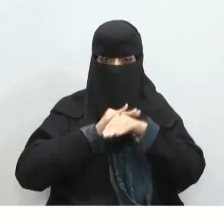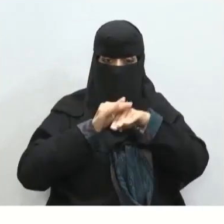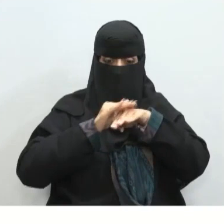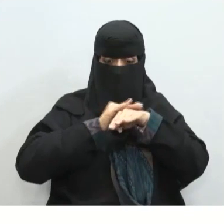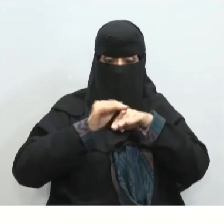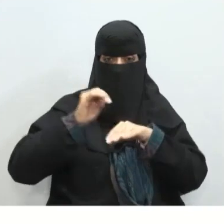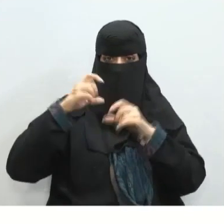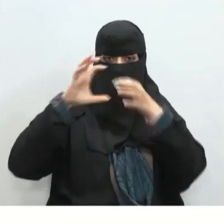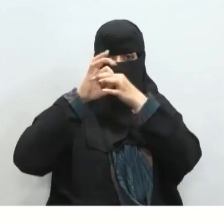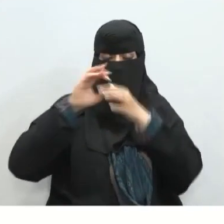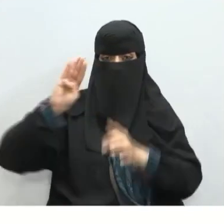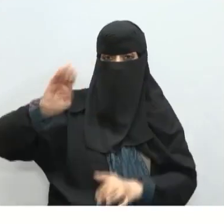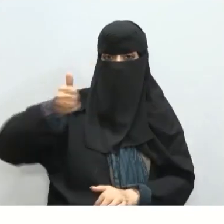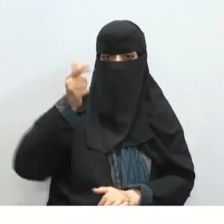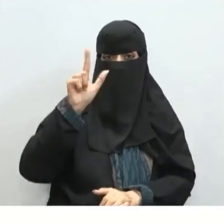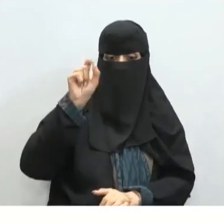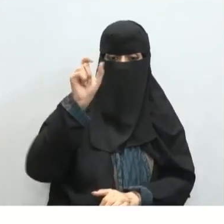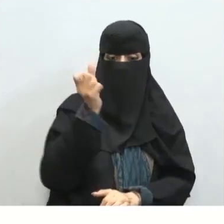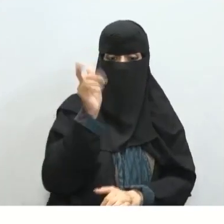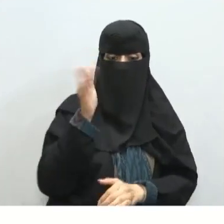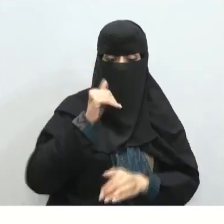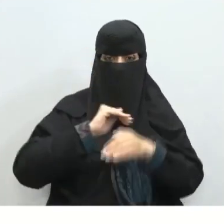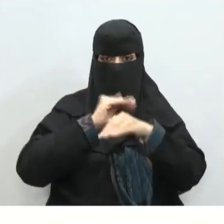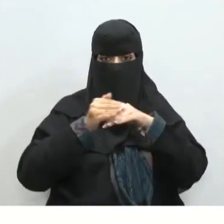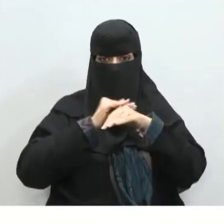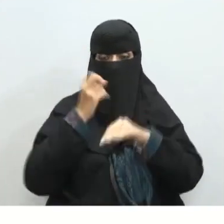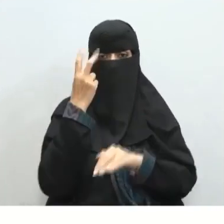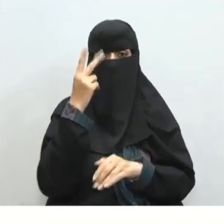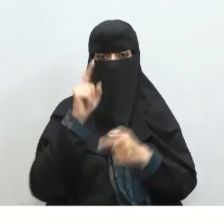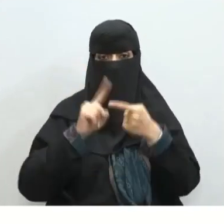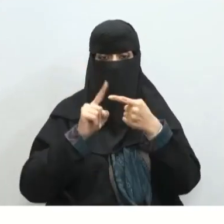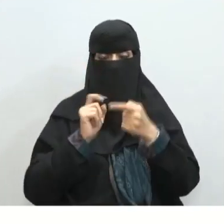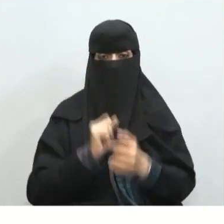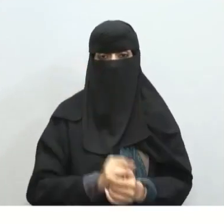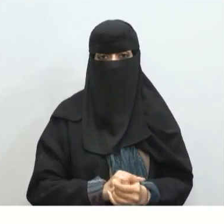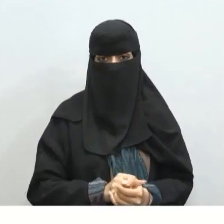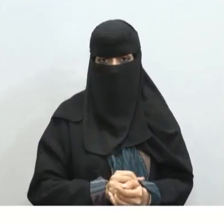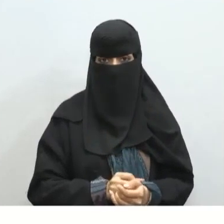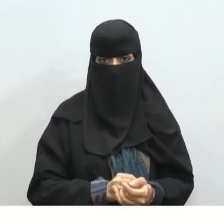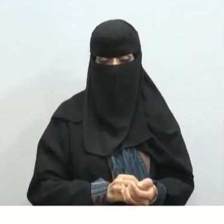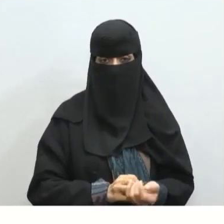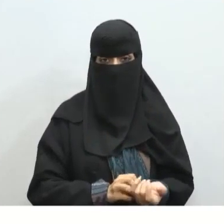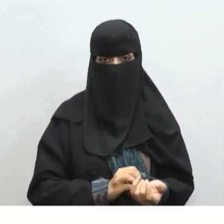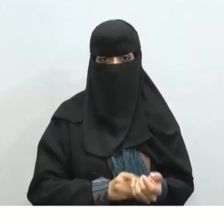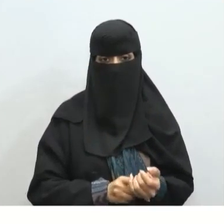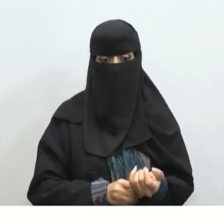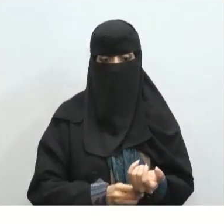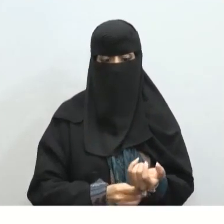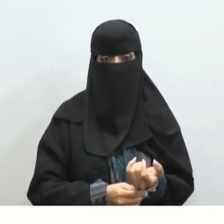اثنين يشير للحمه وما نسميها بالحشوه تحدث فيها حلقه كالفين وهي المرحله